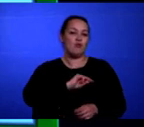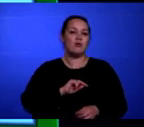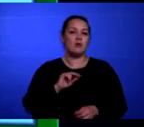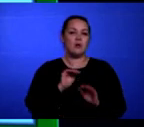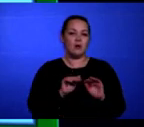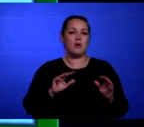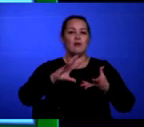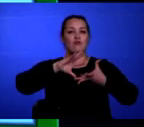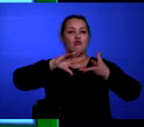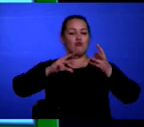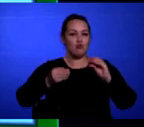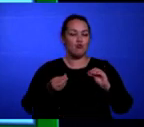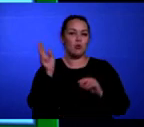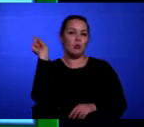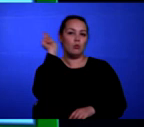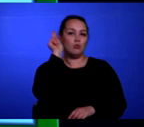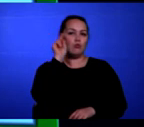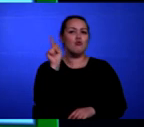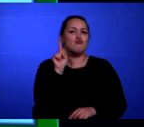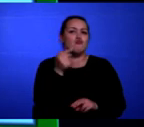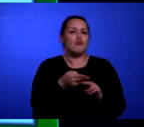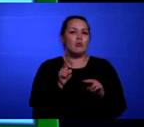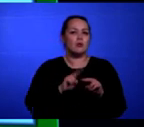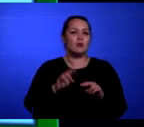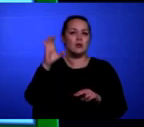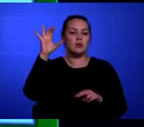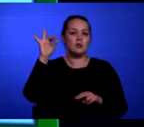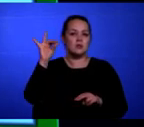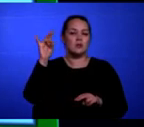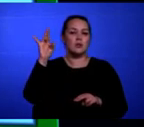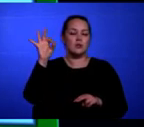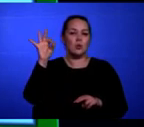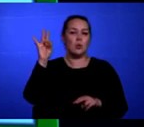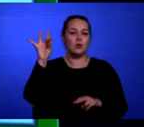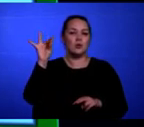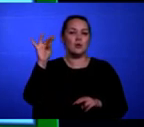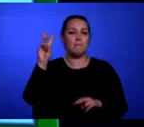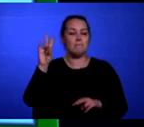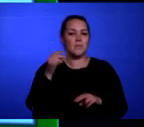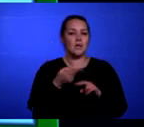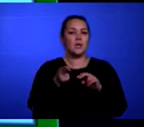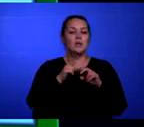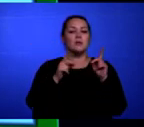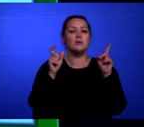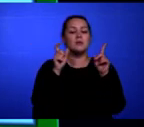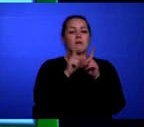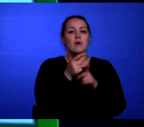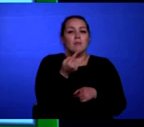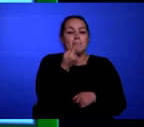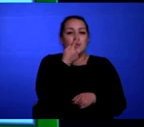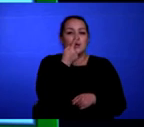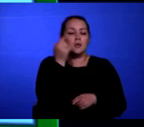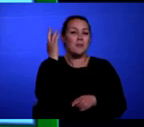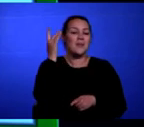занятия что же такое синонимы синонимы это слова близкие по